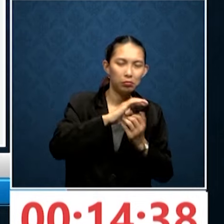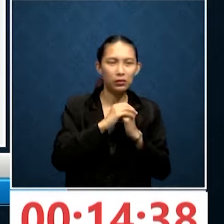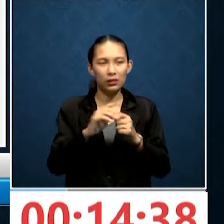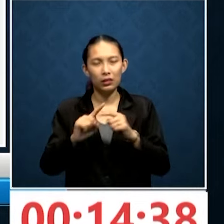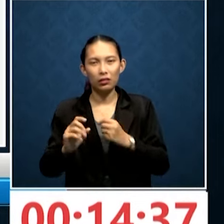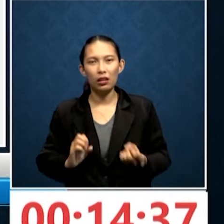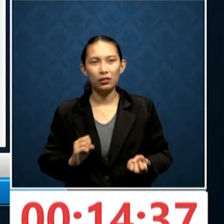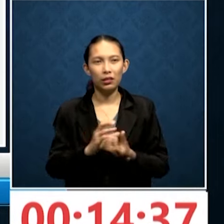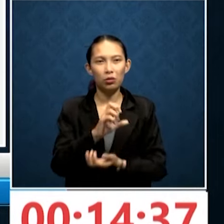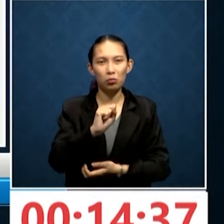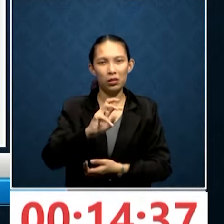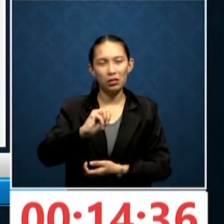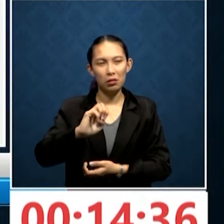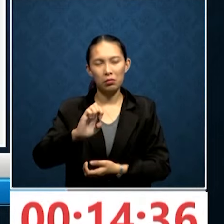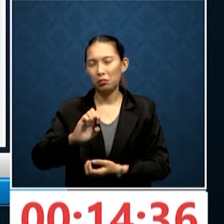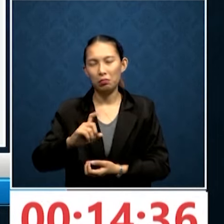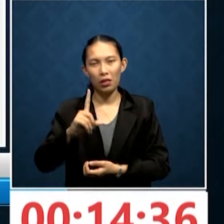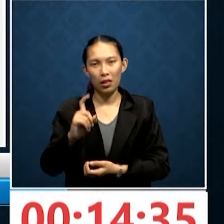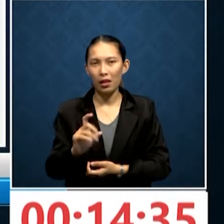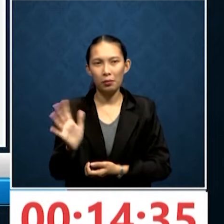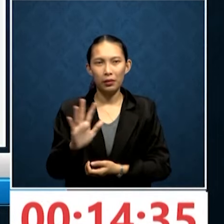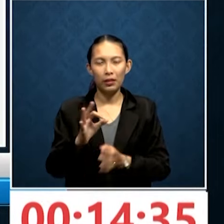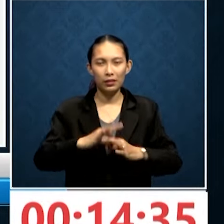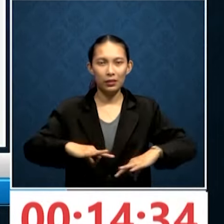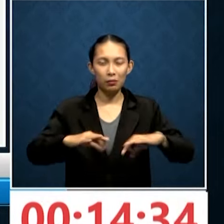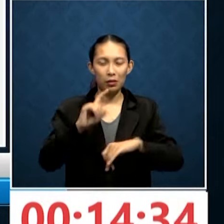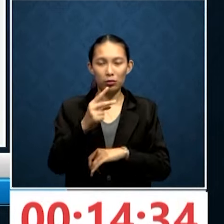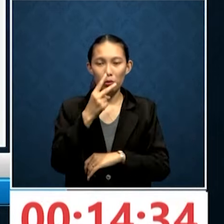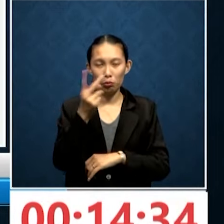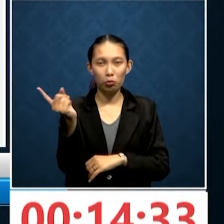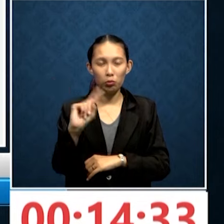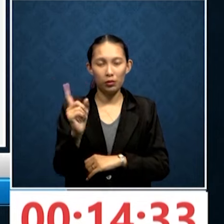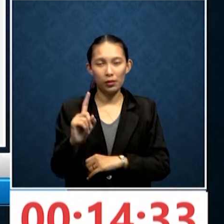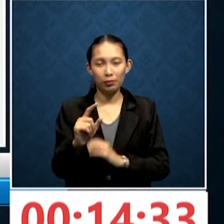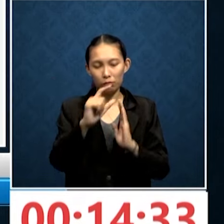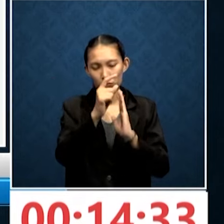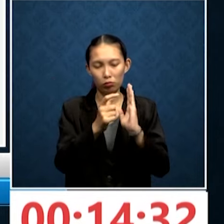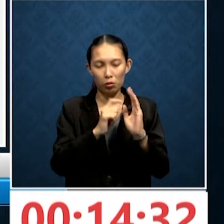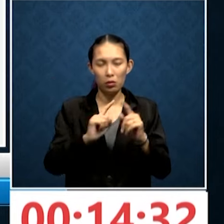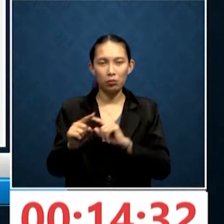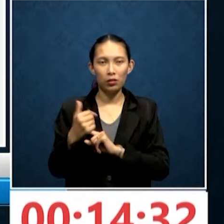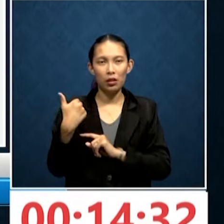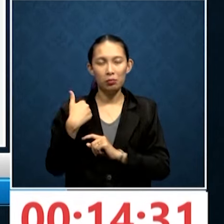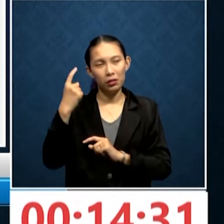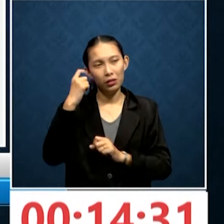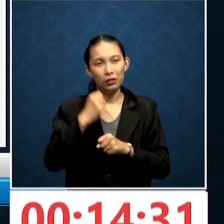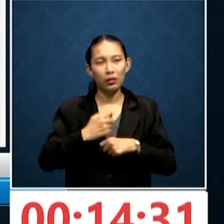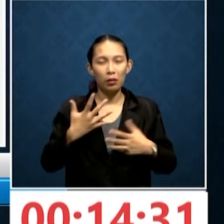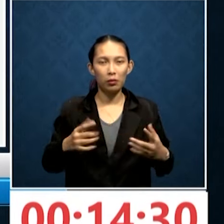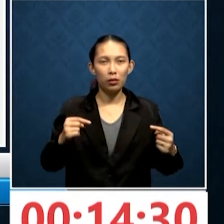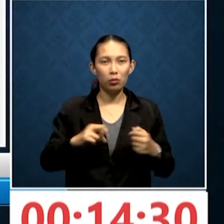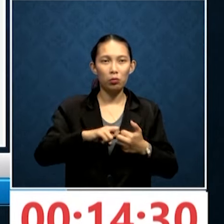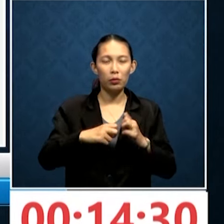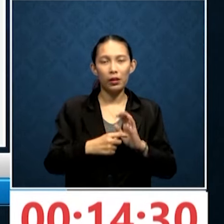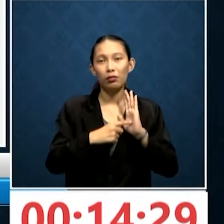ของเราเนี่ยเจ๊งไปหมดท่านควรหันไปดูประเทศเพื่อนบ้านว่าเขาทำอย่างไรกับปัญหาเหล่านี้ยก